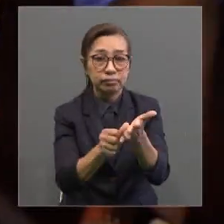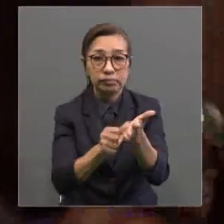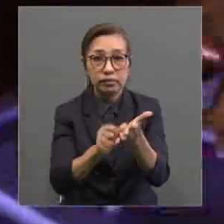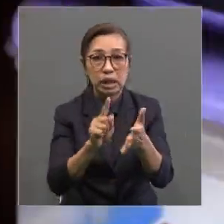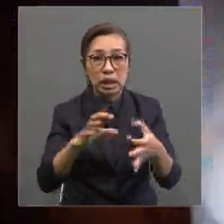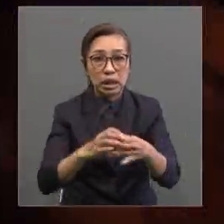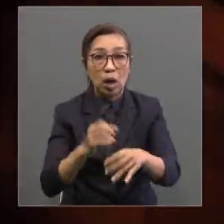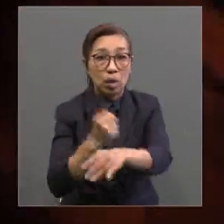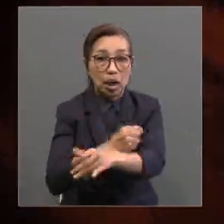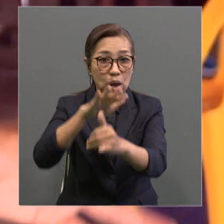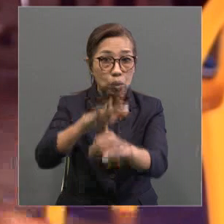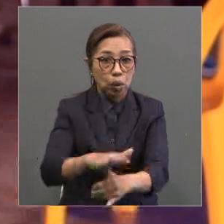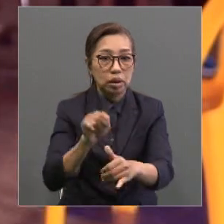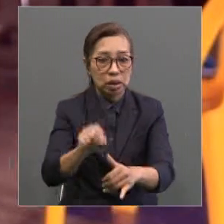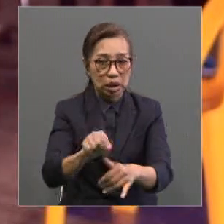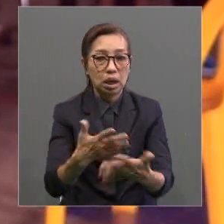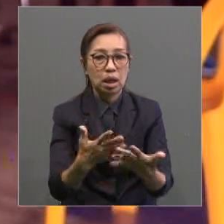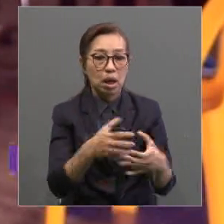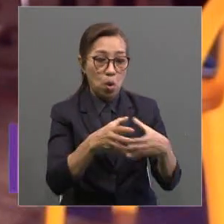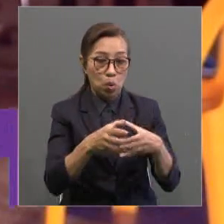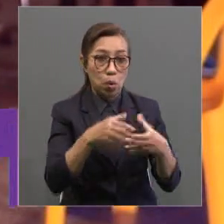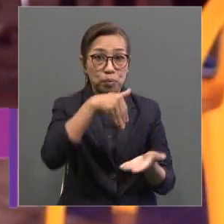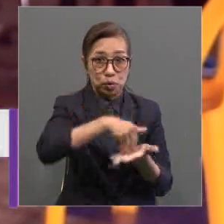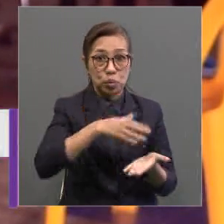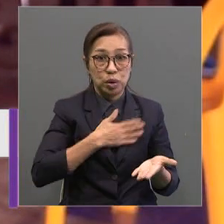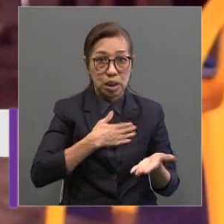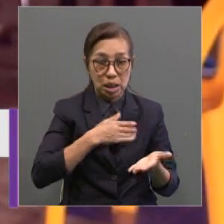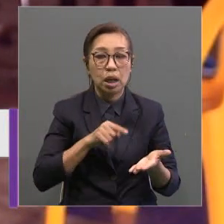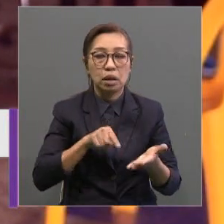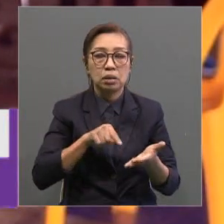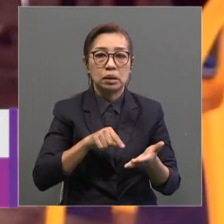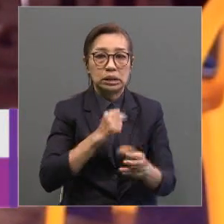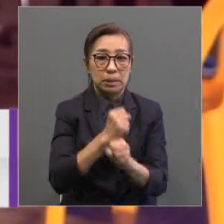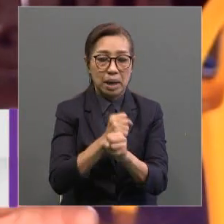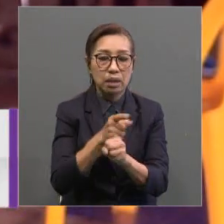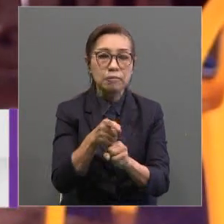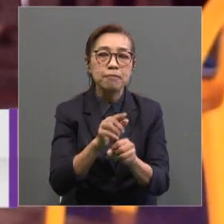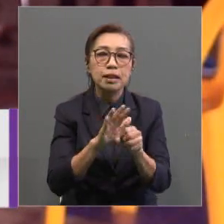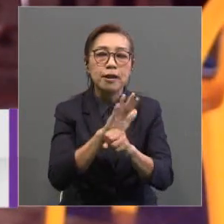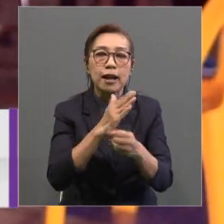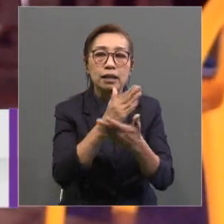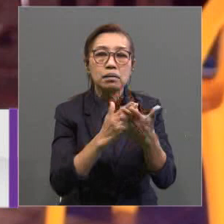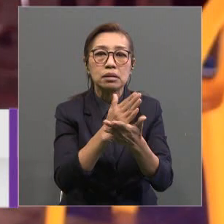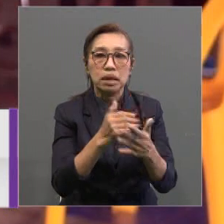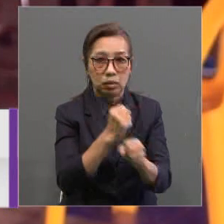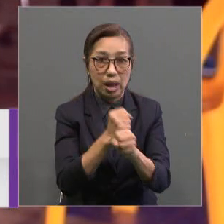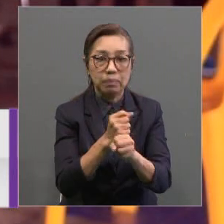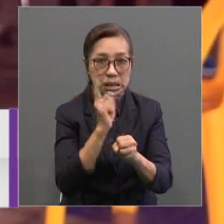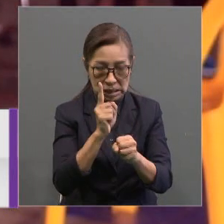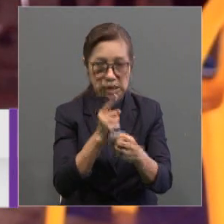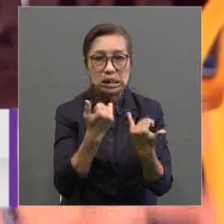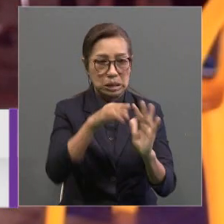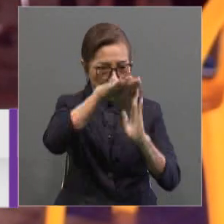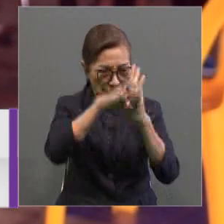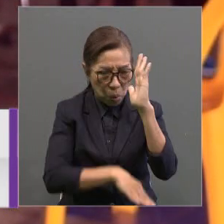การค้ามนุษย์นะครับในนามของชุดสวัสดิชีพหรือว่าศูนย์ควบคุมการแจ้งเรือเข้าออกนะครับเป็นเพียงส่วนหนึ่งของกระบวนการนะ